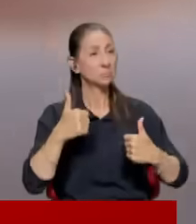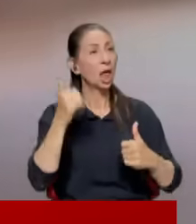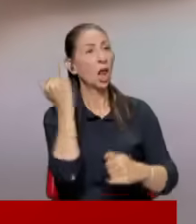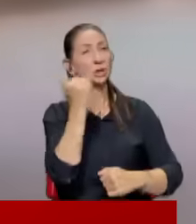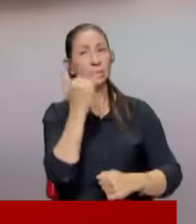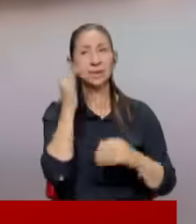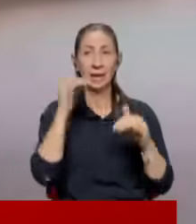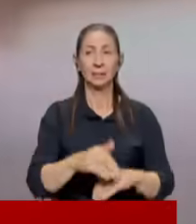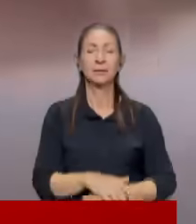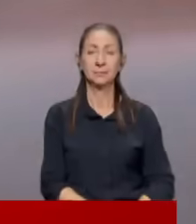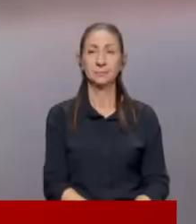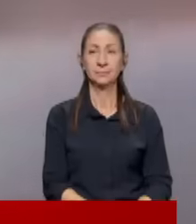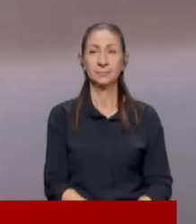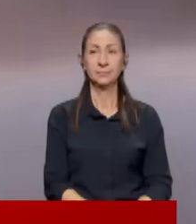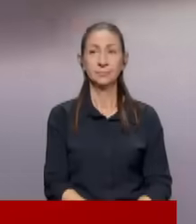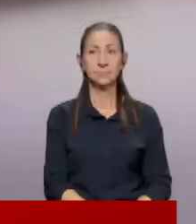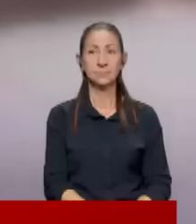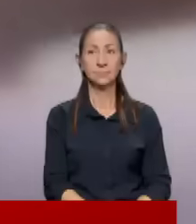geldi.